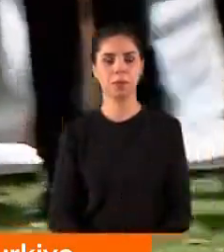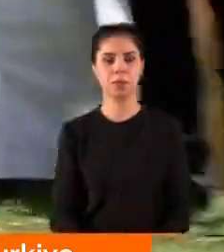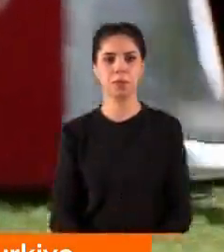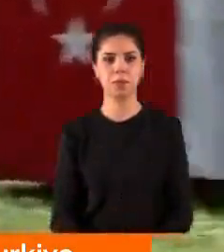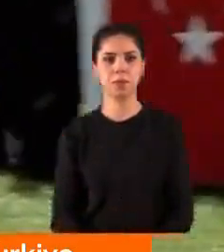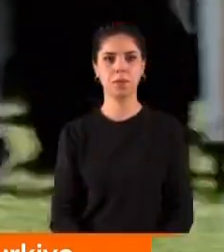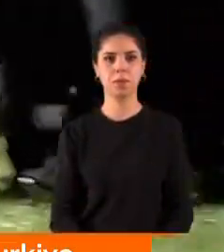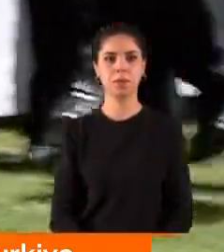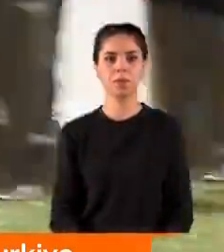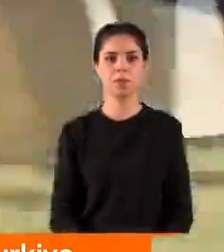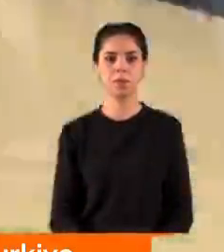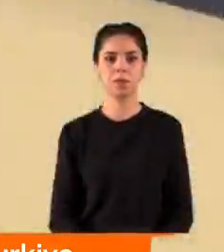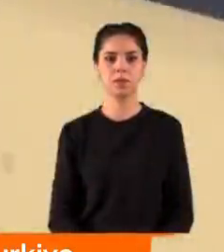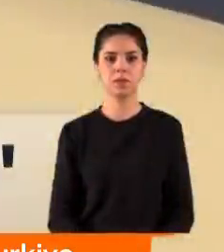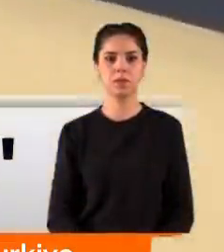Müzik